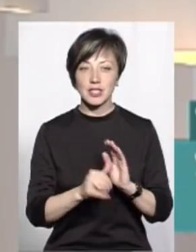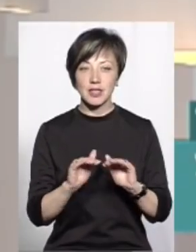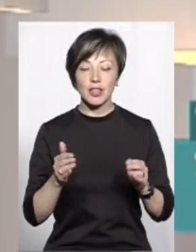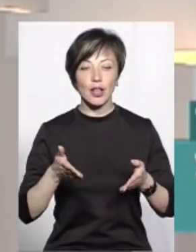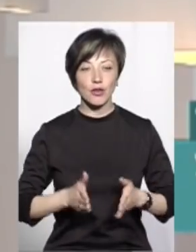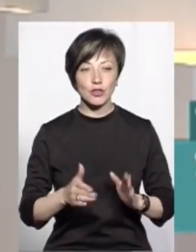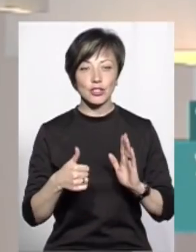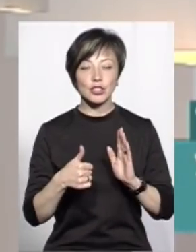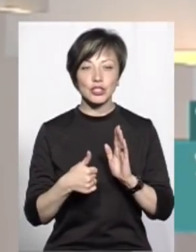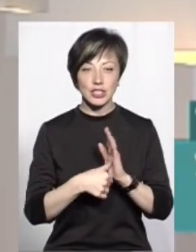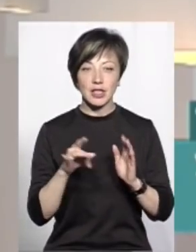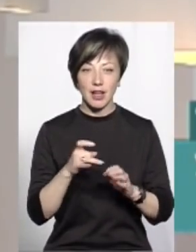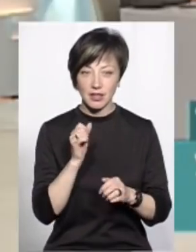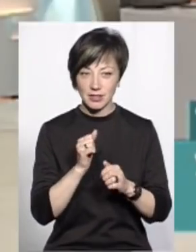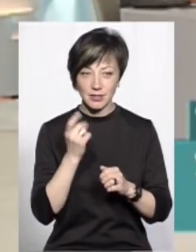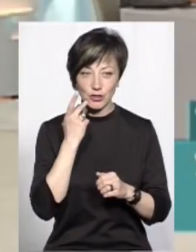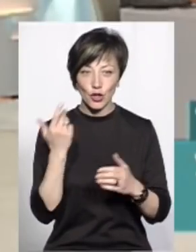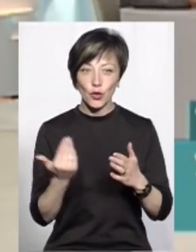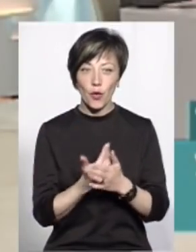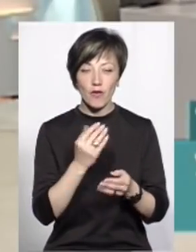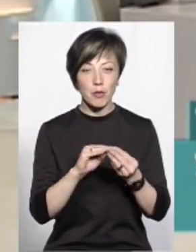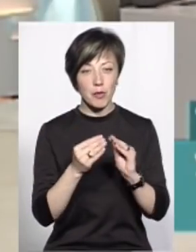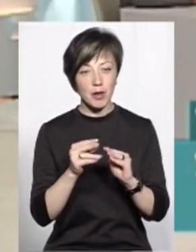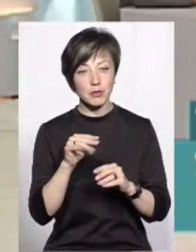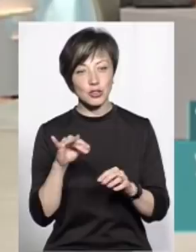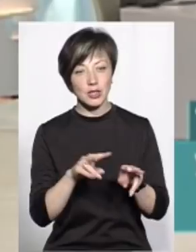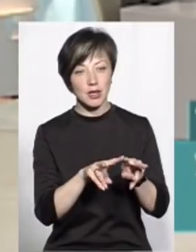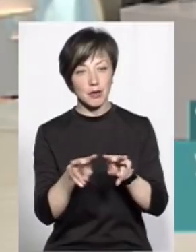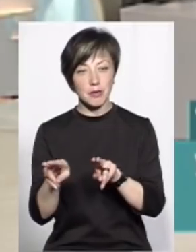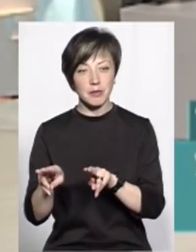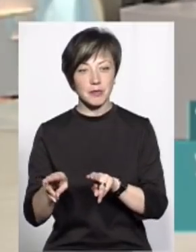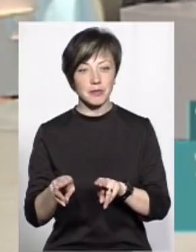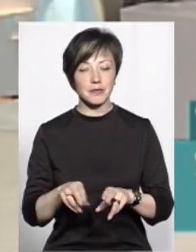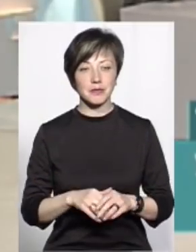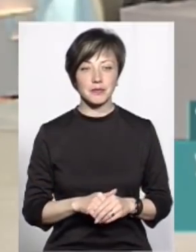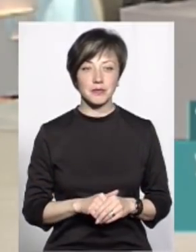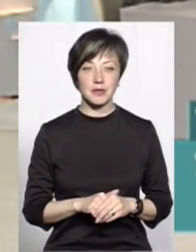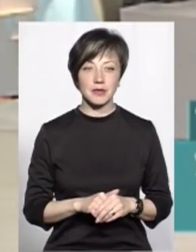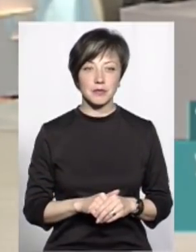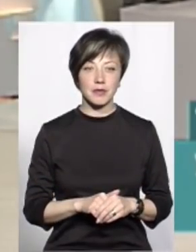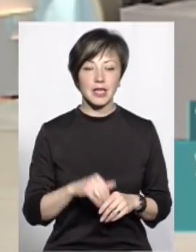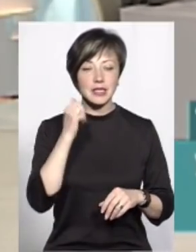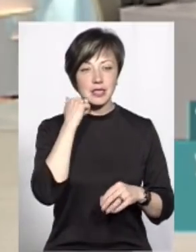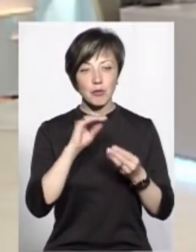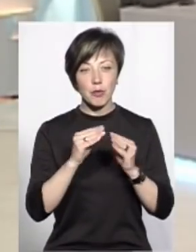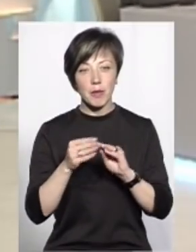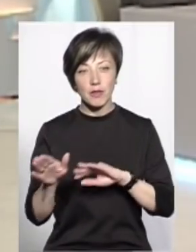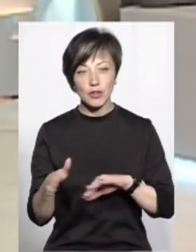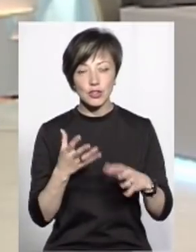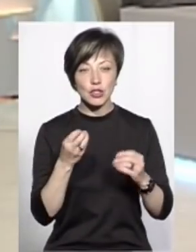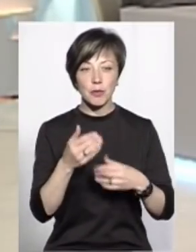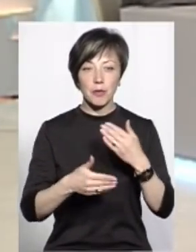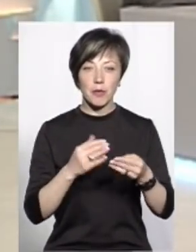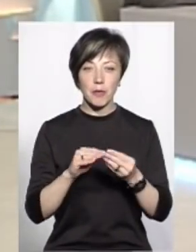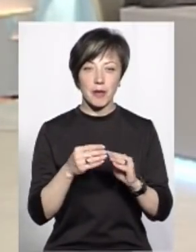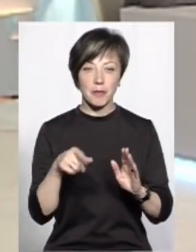народжували 6 разів, і кожного разу були нові проблеми? Чи старі проблеми відходили, чи були ще якісь